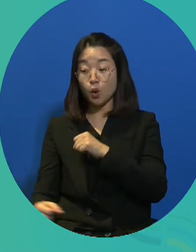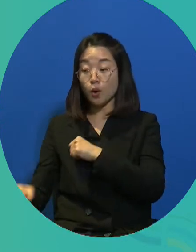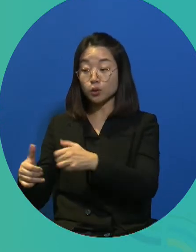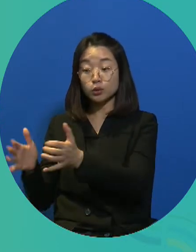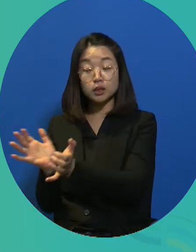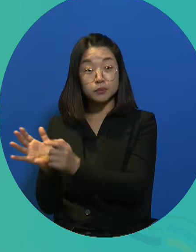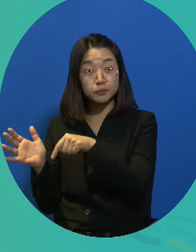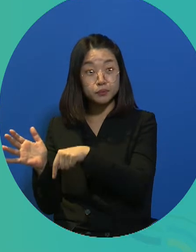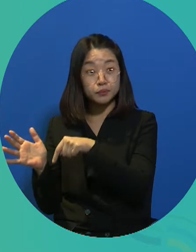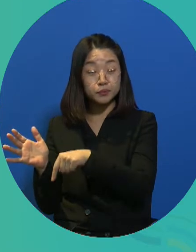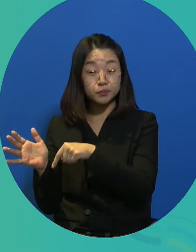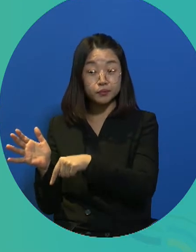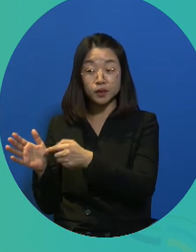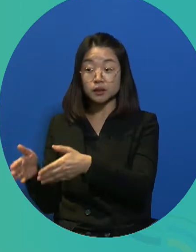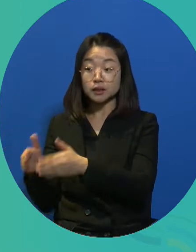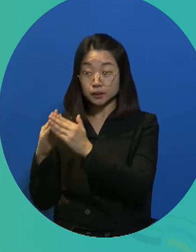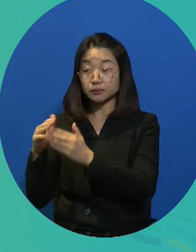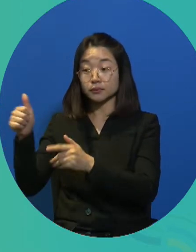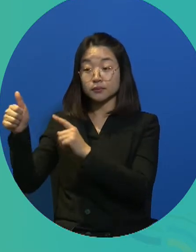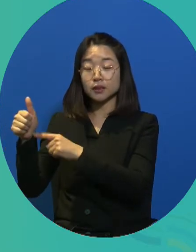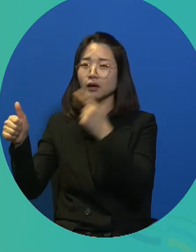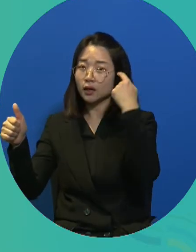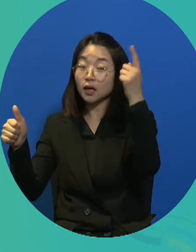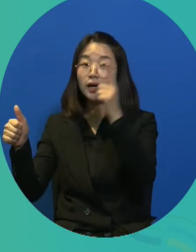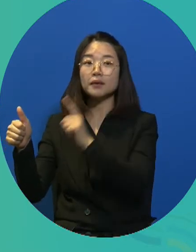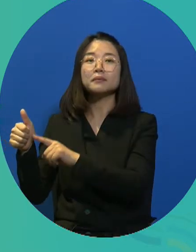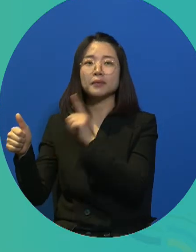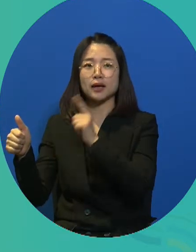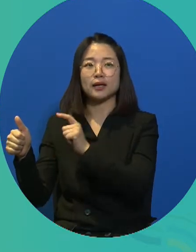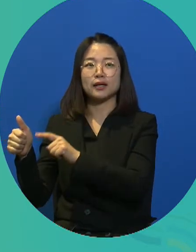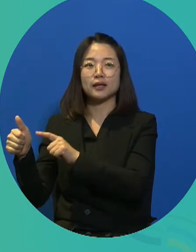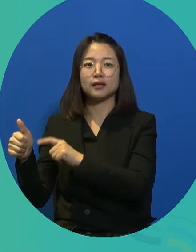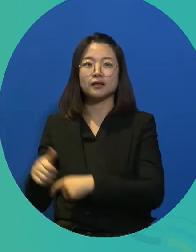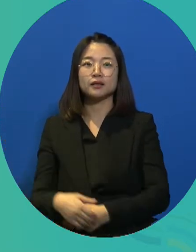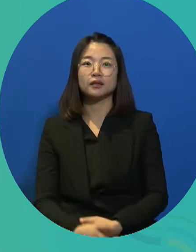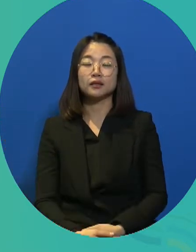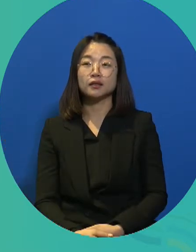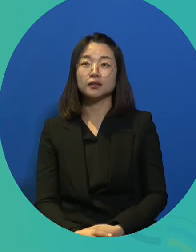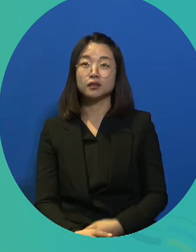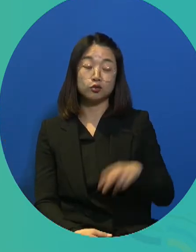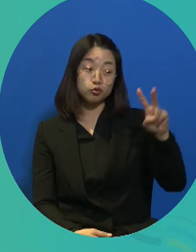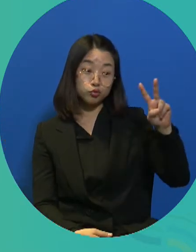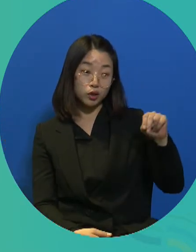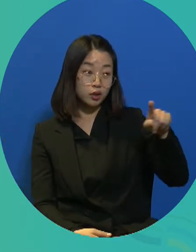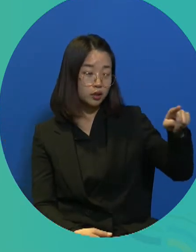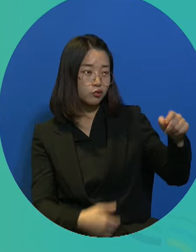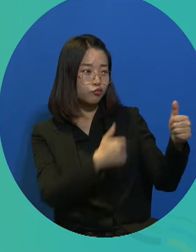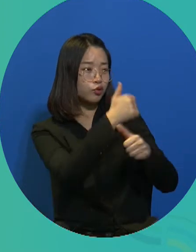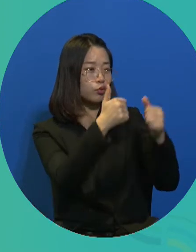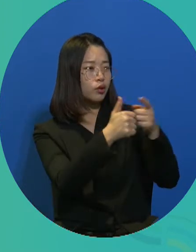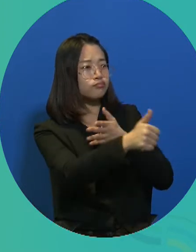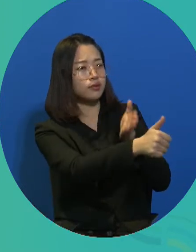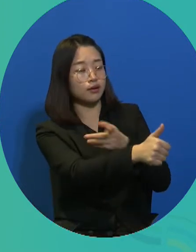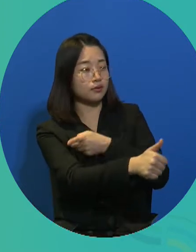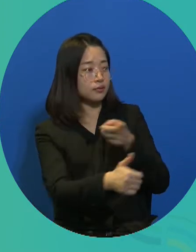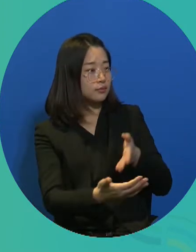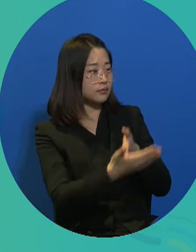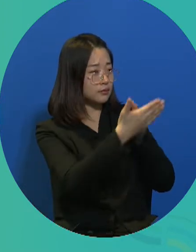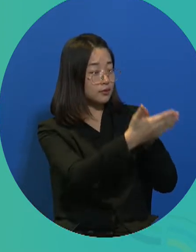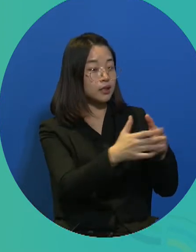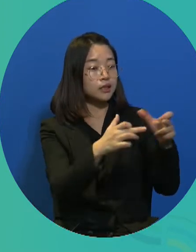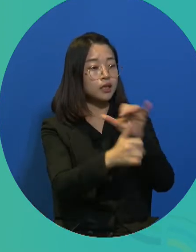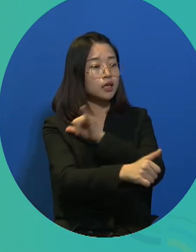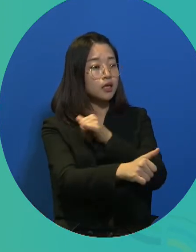창립자인 데비 졸리 님께서 먼저 생각해낸 아이디어였습니다. UN 위원회를 움직이자. 우리